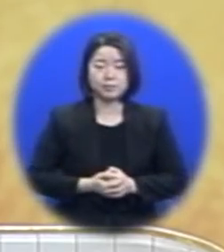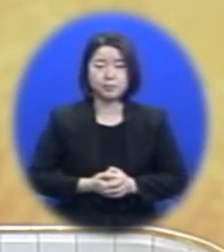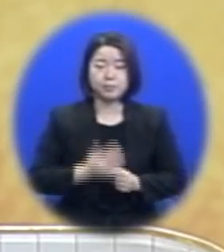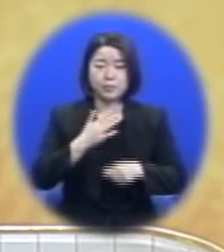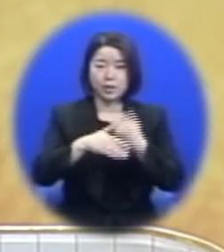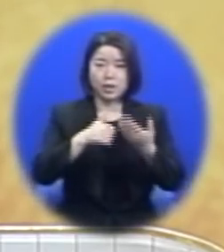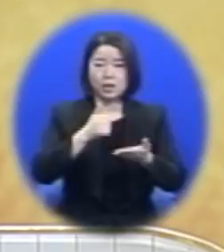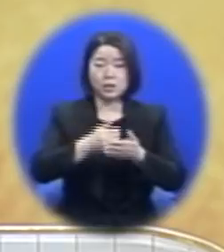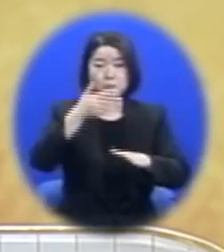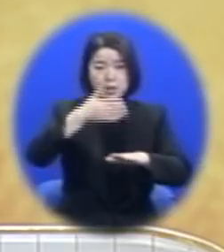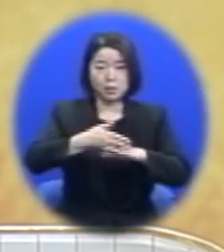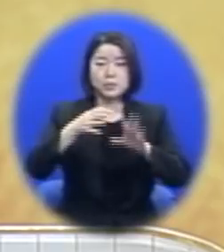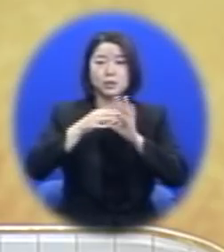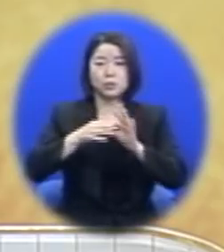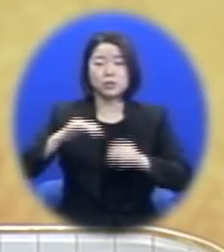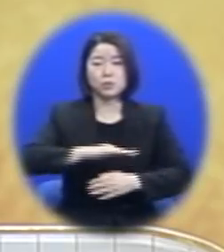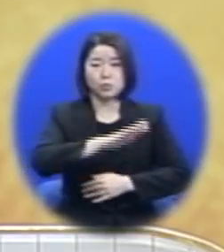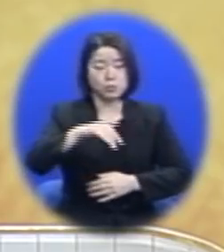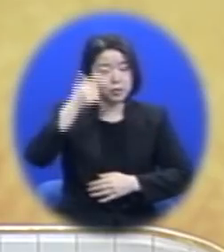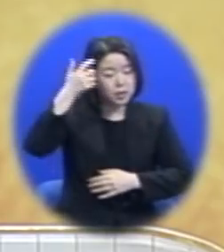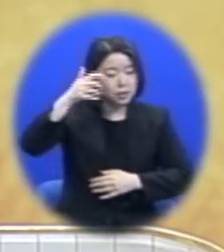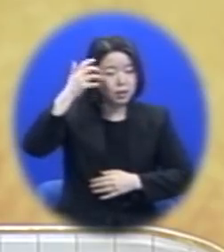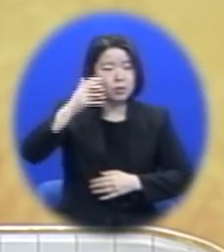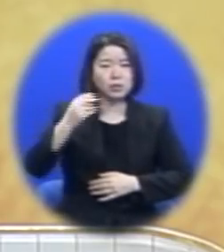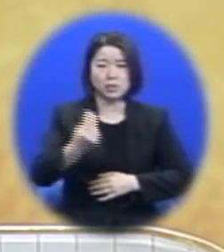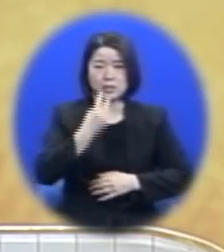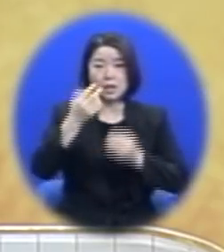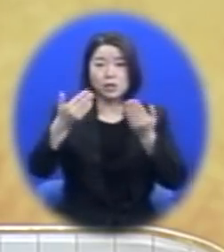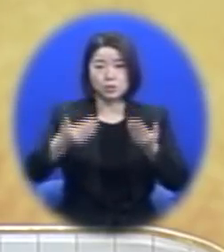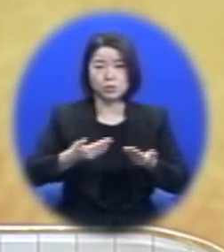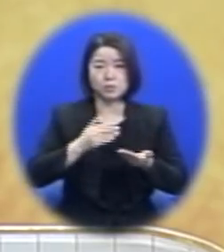하나님은 감사를 통해서 우리의 영을 살리십니다.